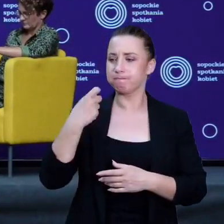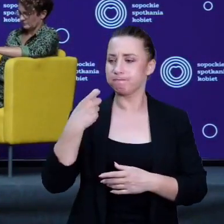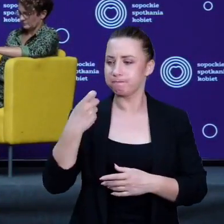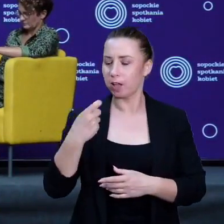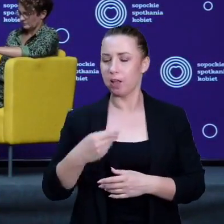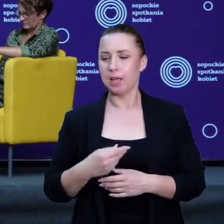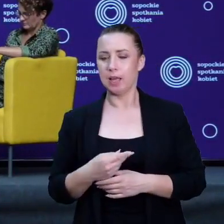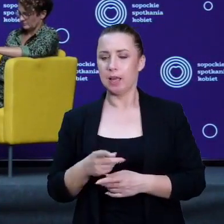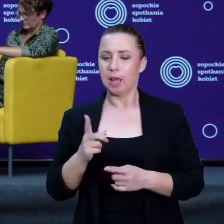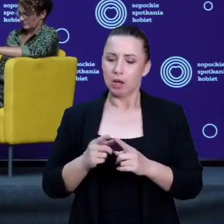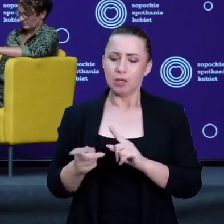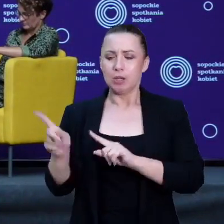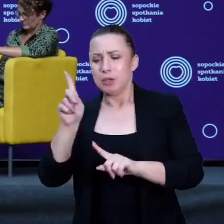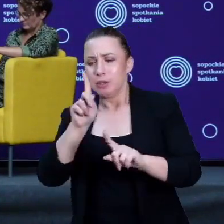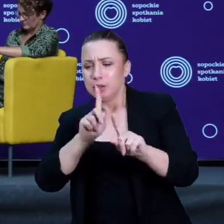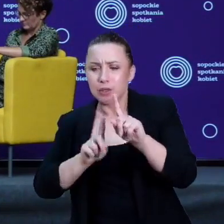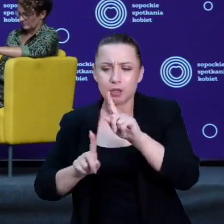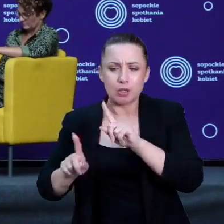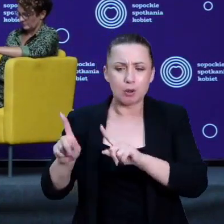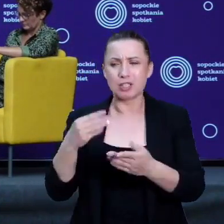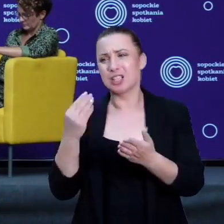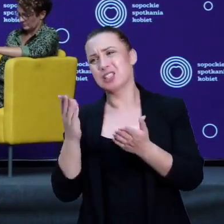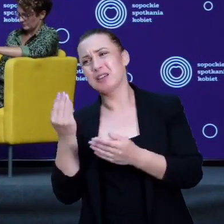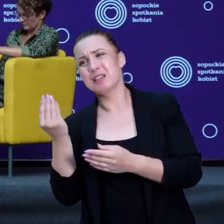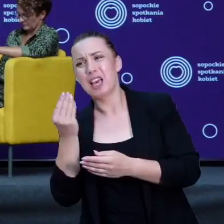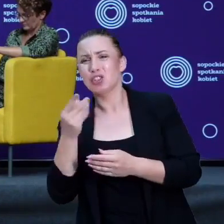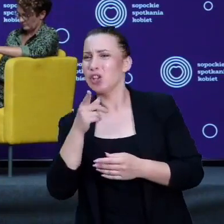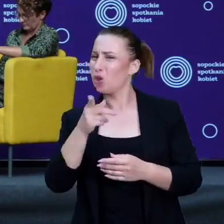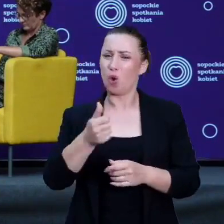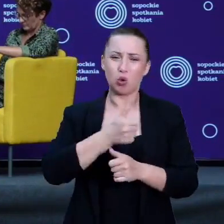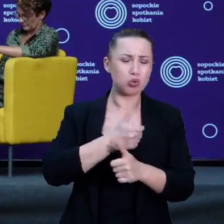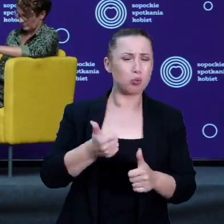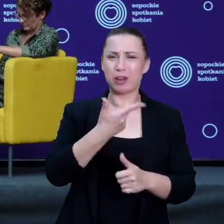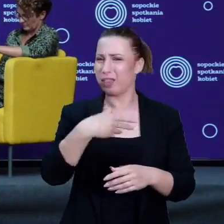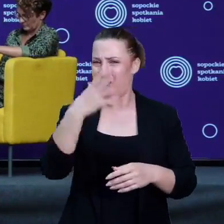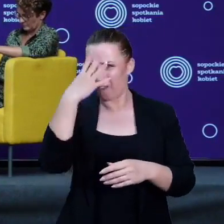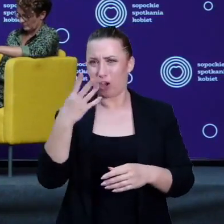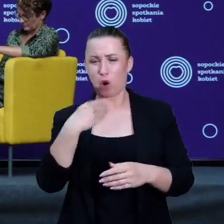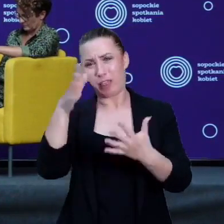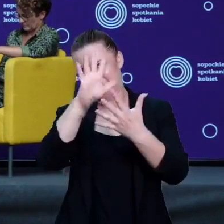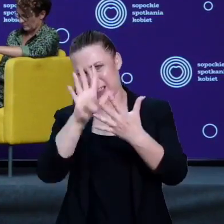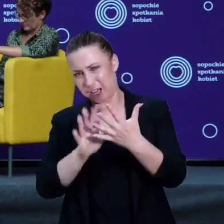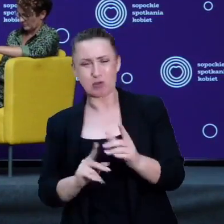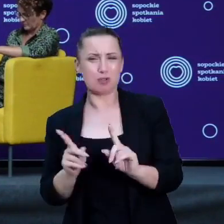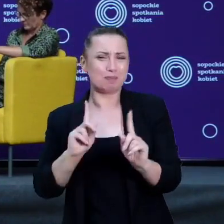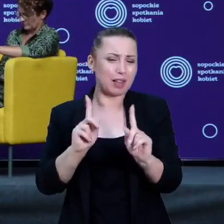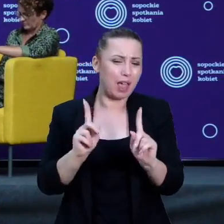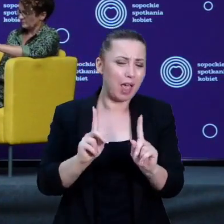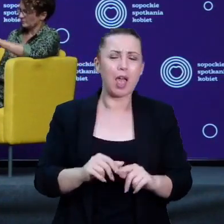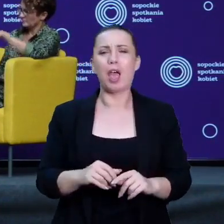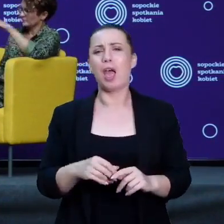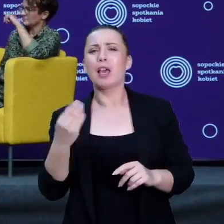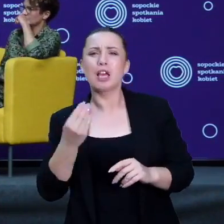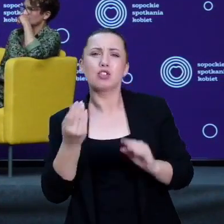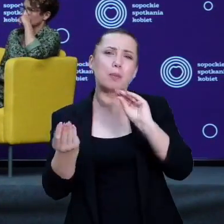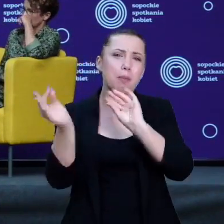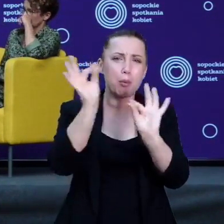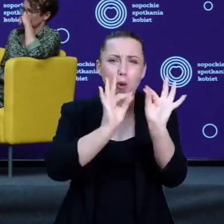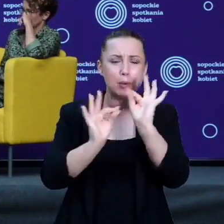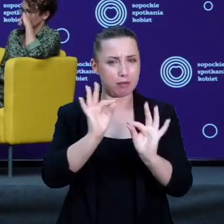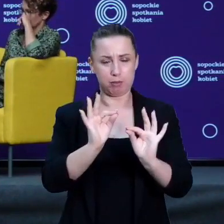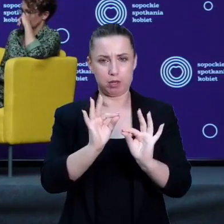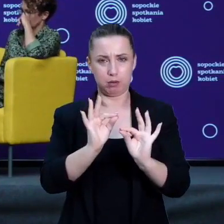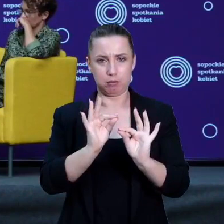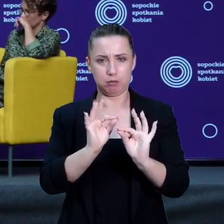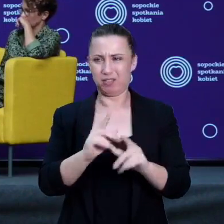nad tym trzeba jeszcze trochę popracować, bo on nie jest doskonały, ten scenariusz, który pan przeczytał i tak dalej, i tak dalej.